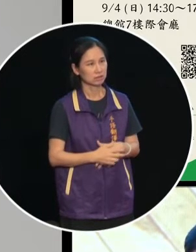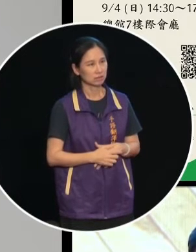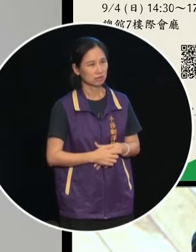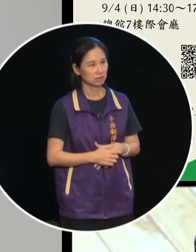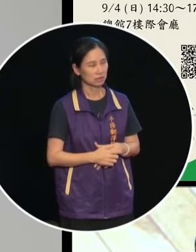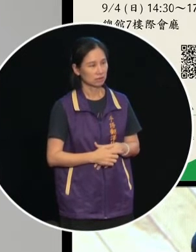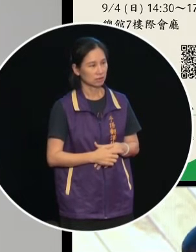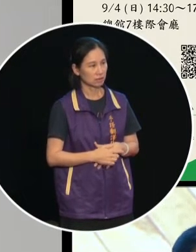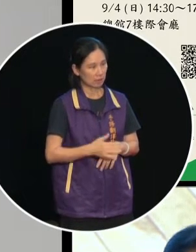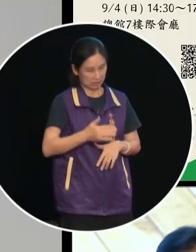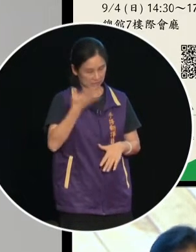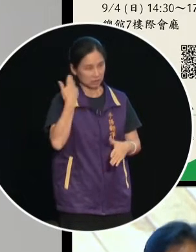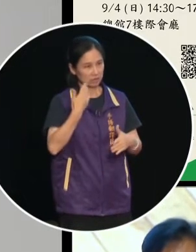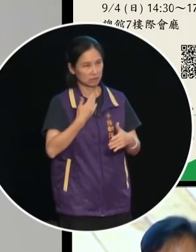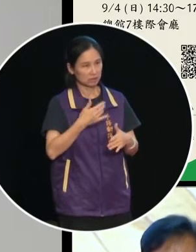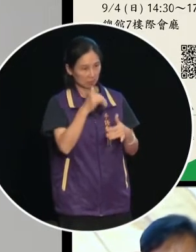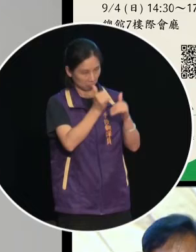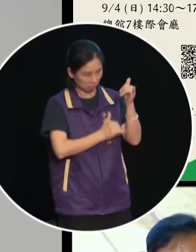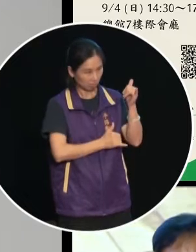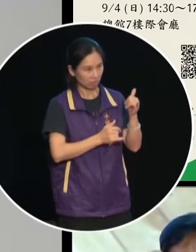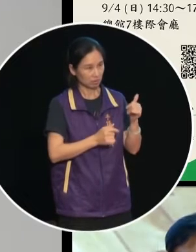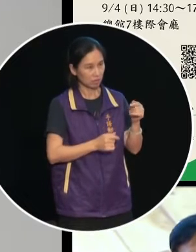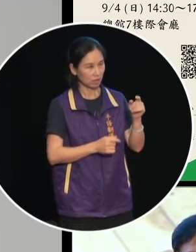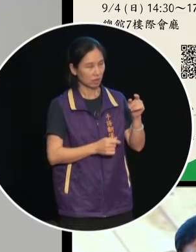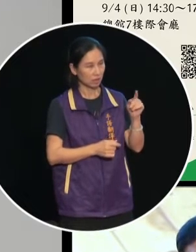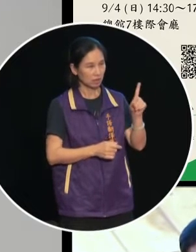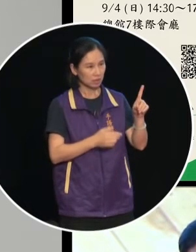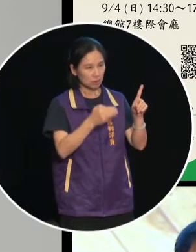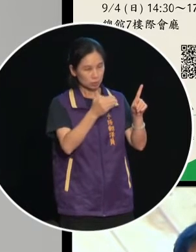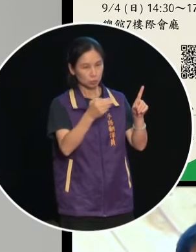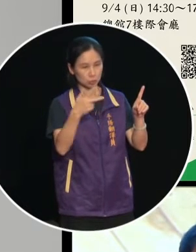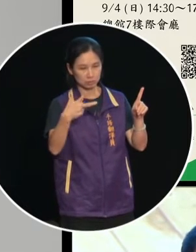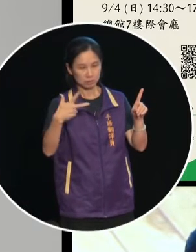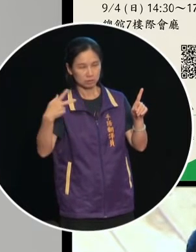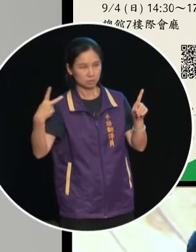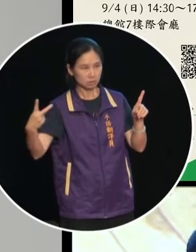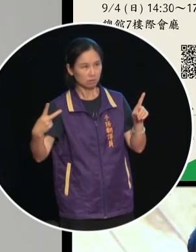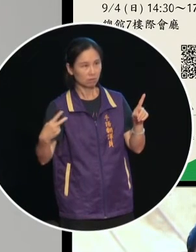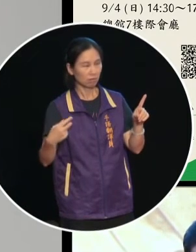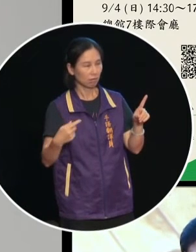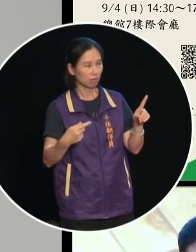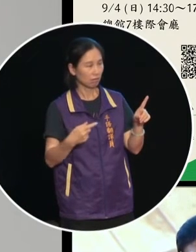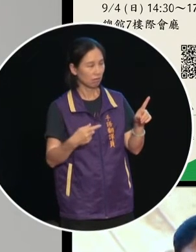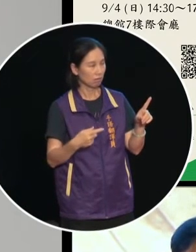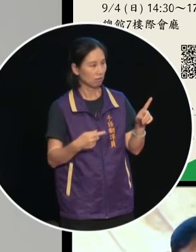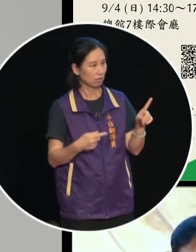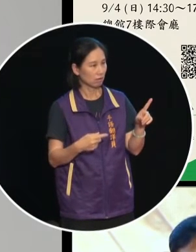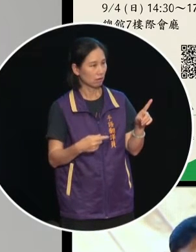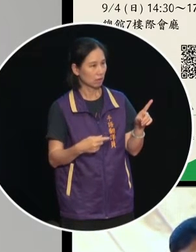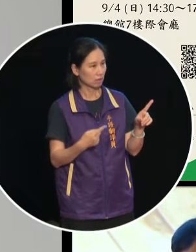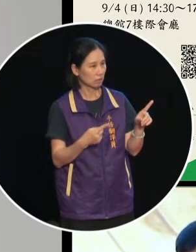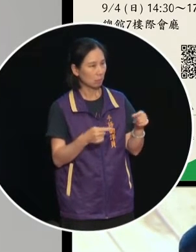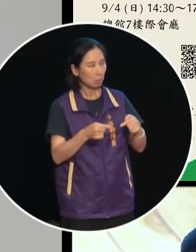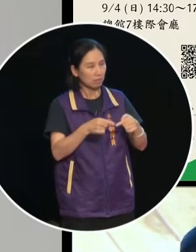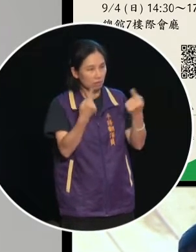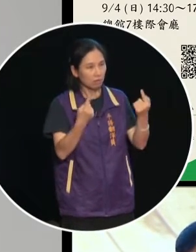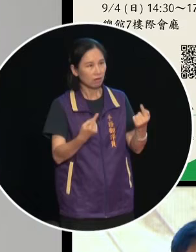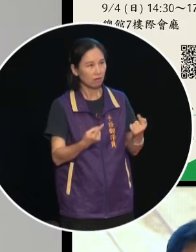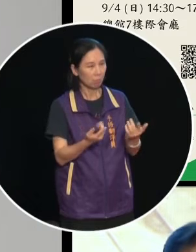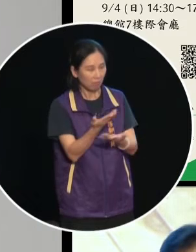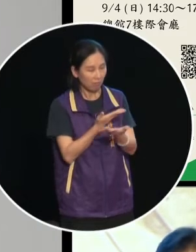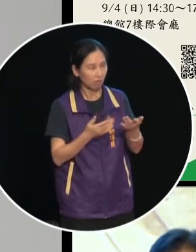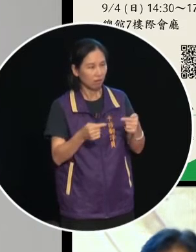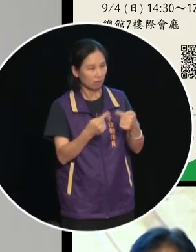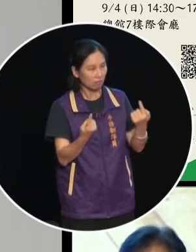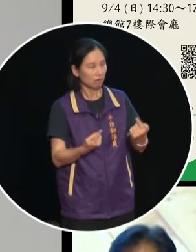过去的历史，1972年到1995年，为什么从1972年？因为这是断交1972年吧。